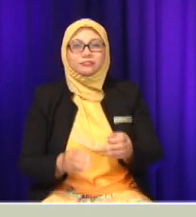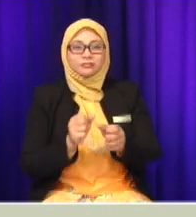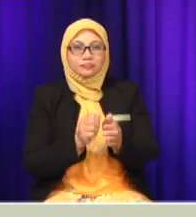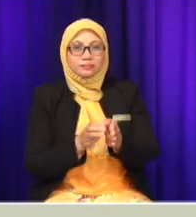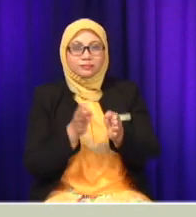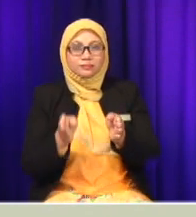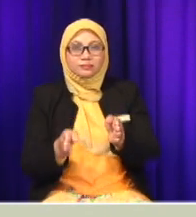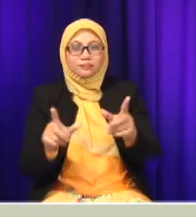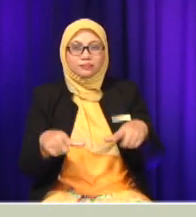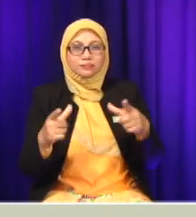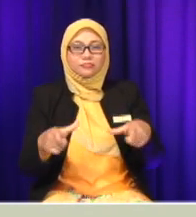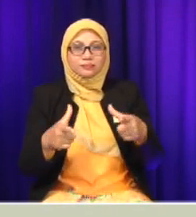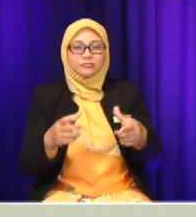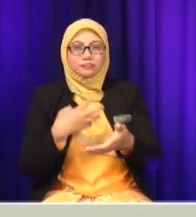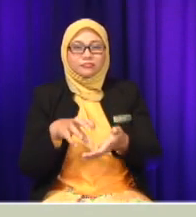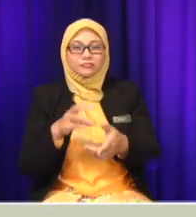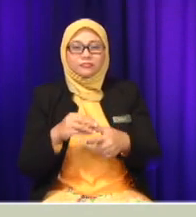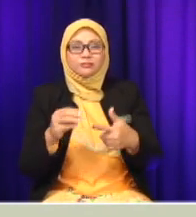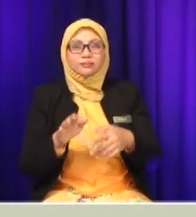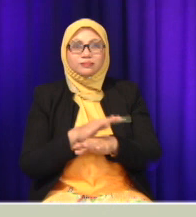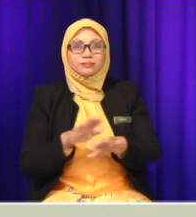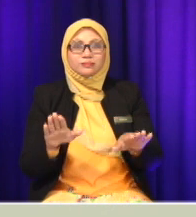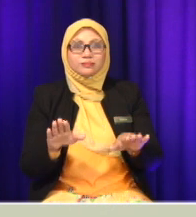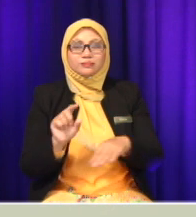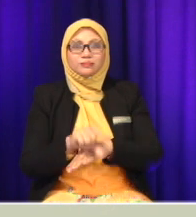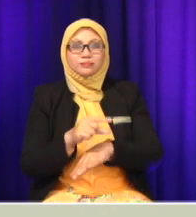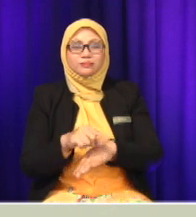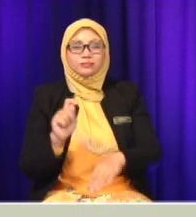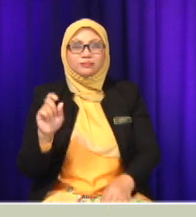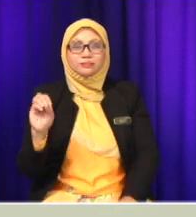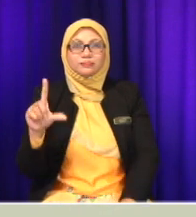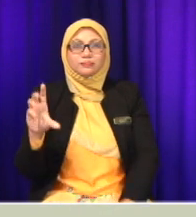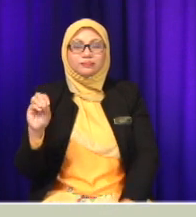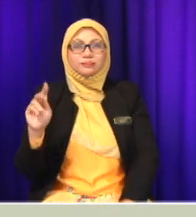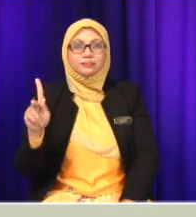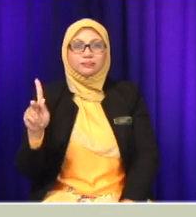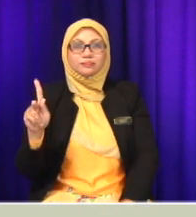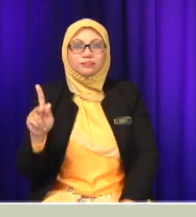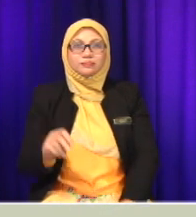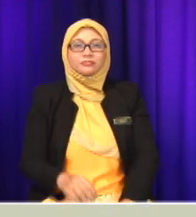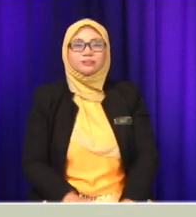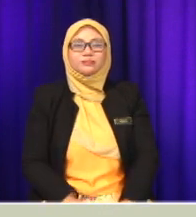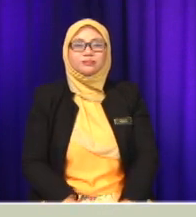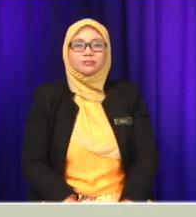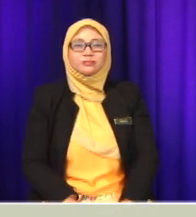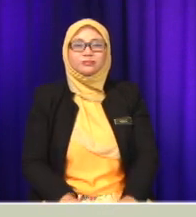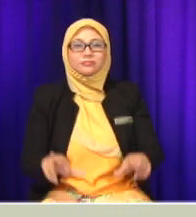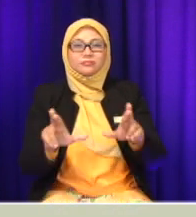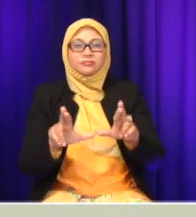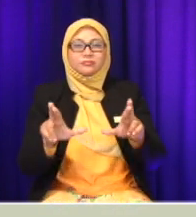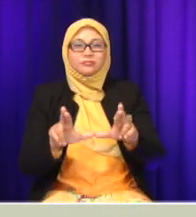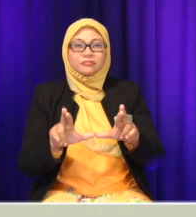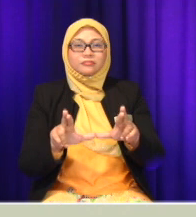kehusan ataupun tidak kita gunakan tolok perasa Yang kedua kita mengukur